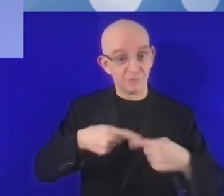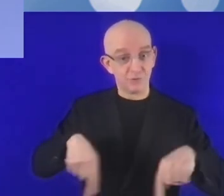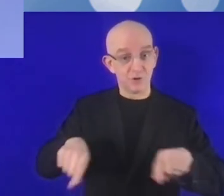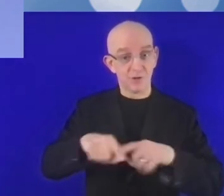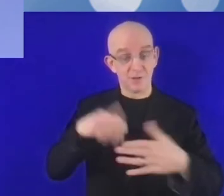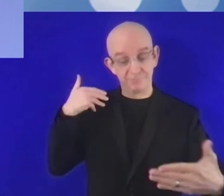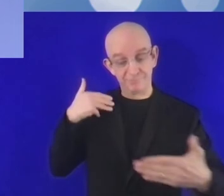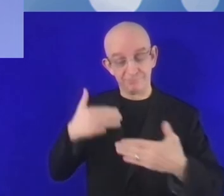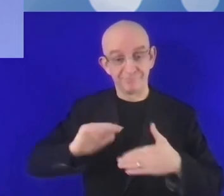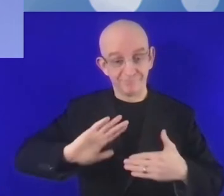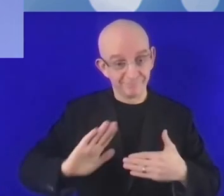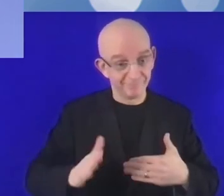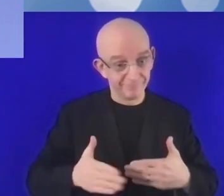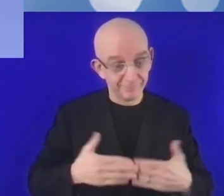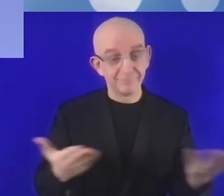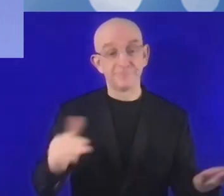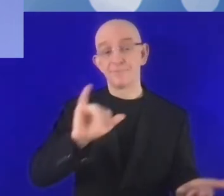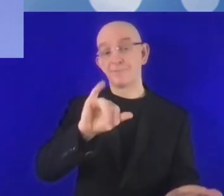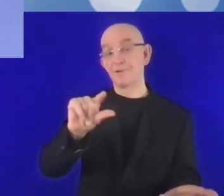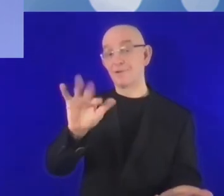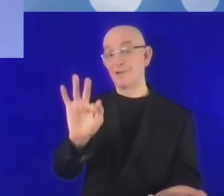2021 vient de se terminer.